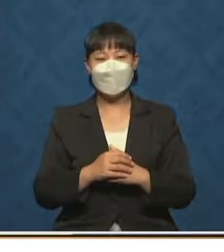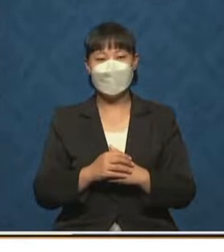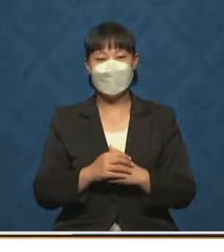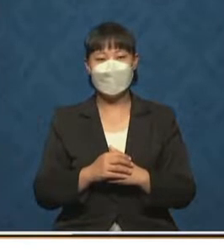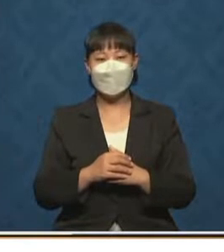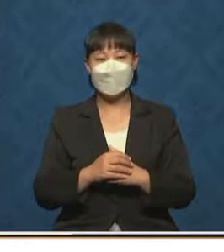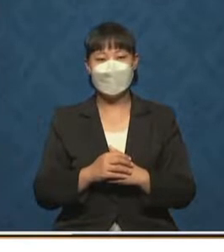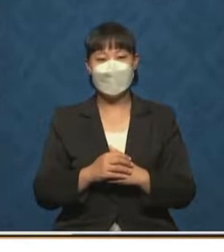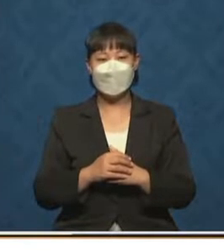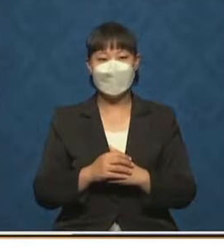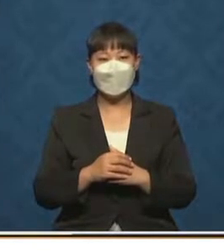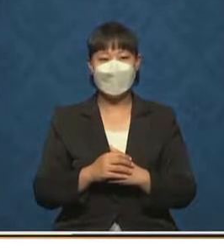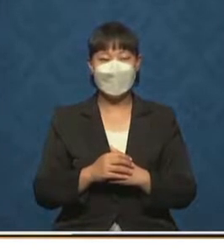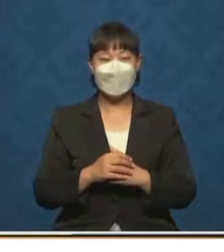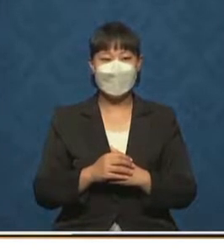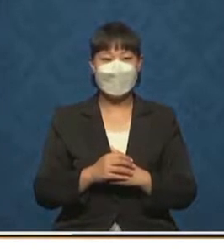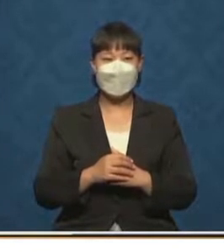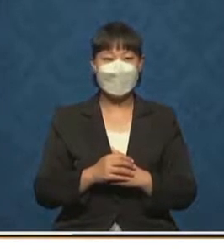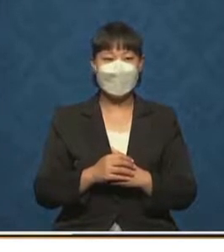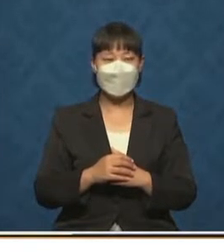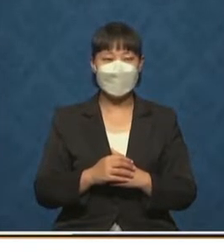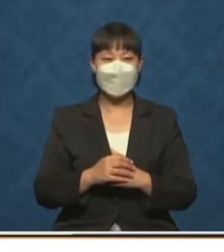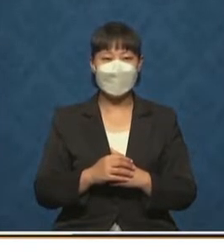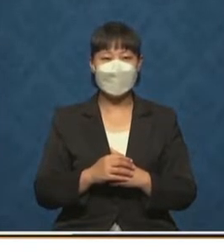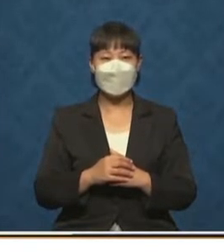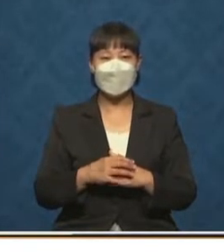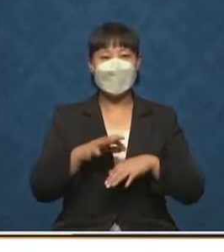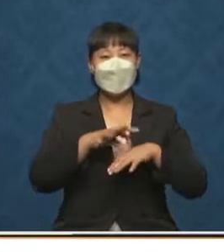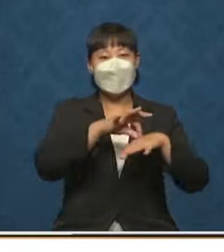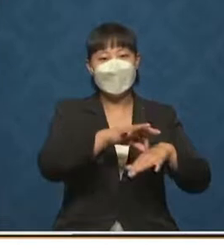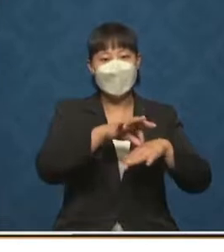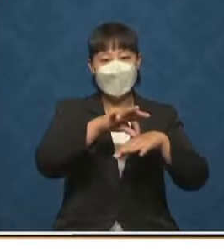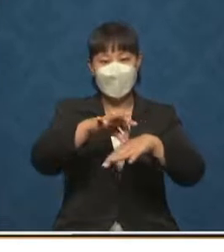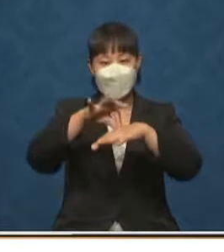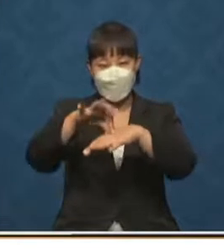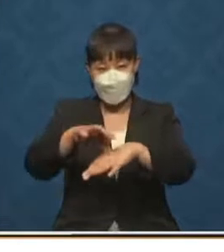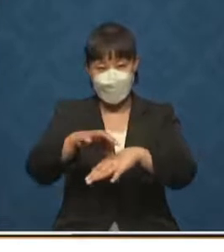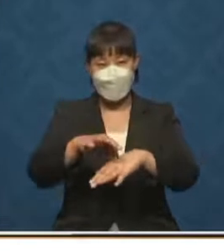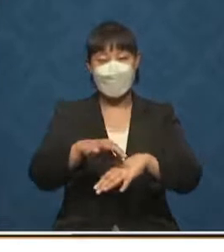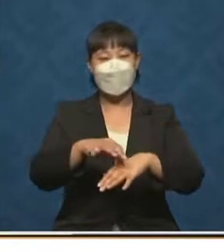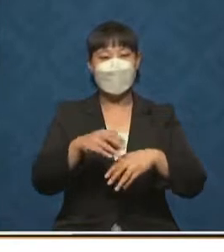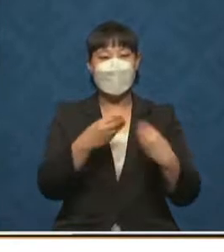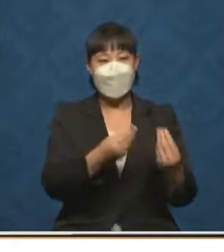คนทท่านแต่งตั้งที่มาจากการยืดอำนาจของปชาชน